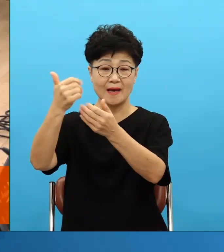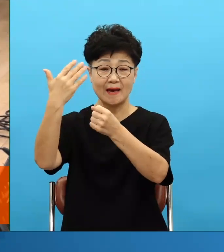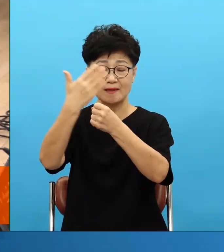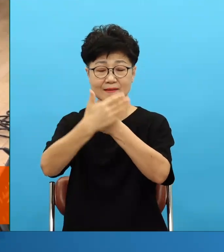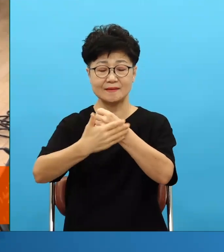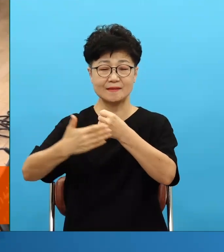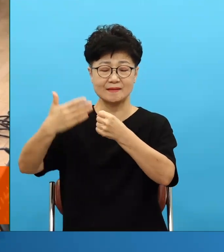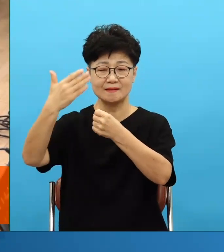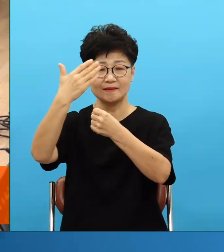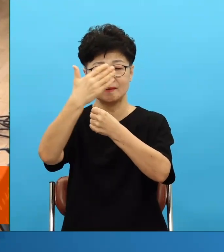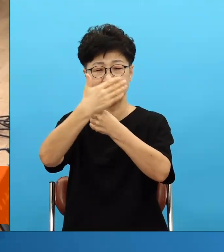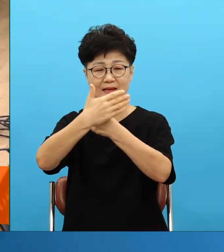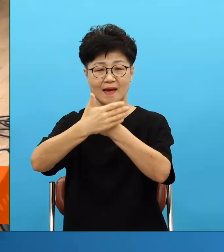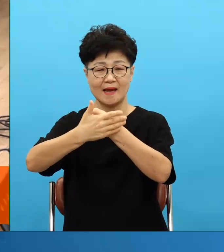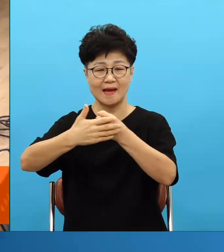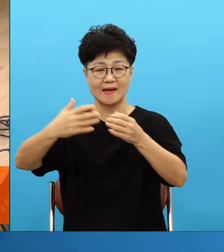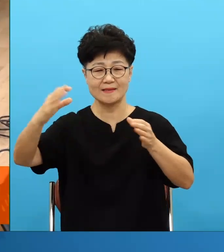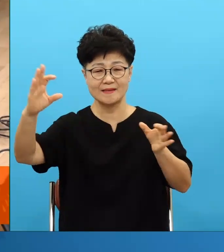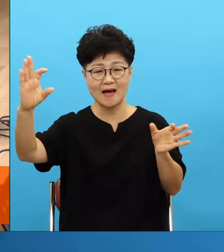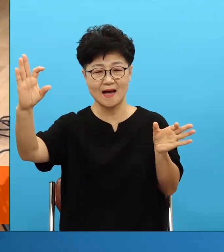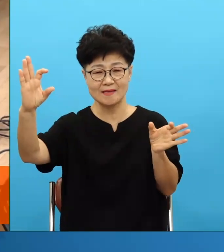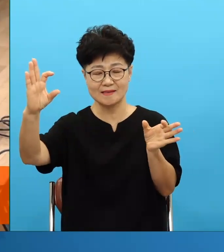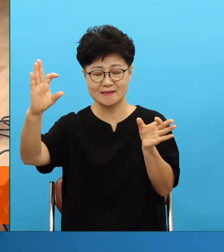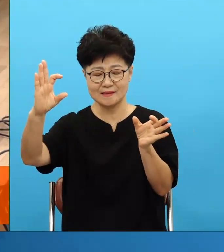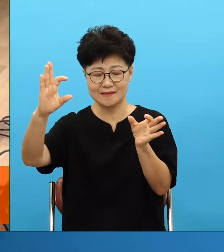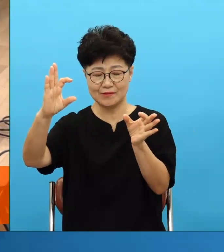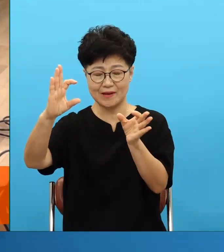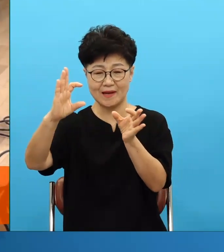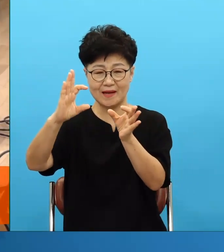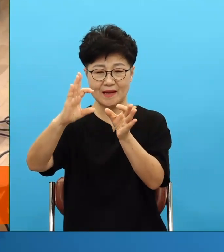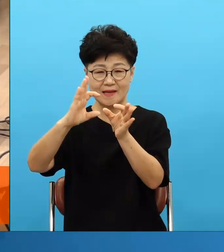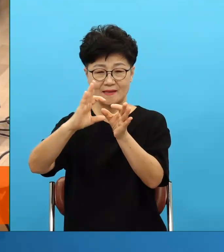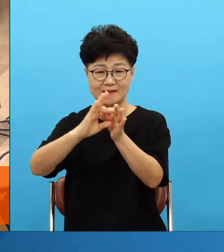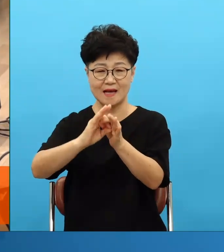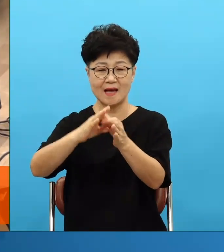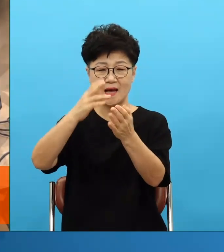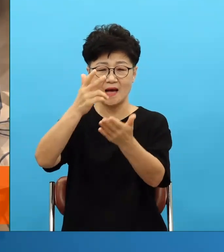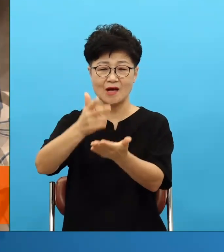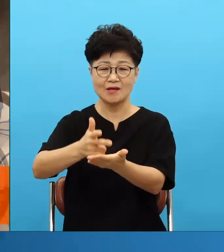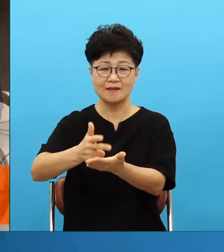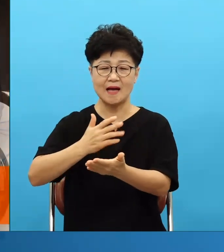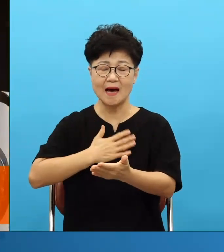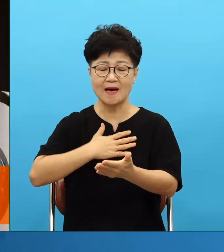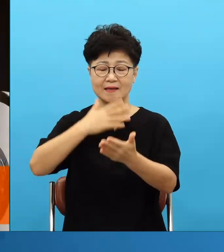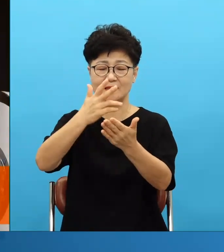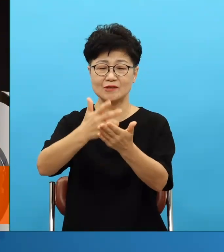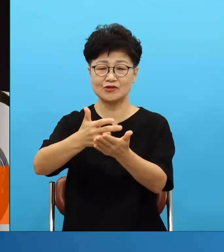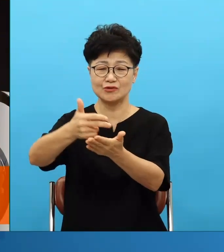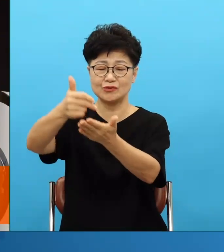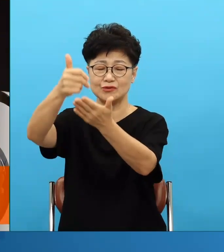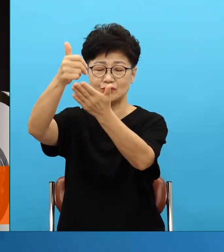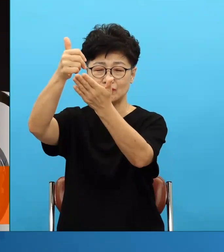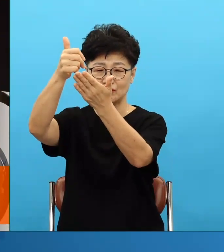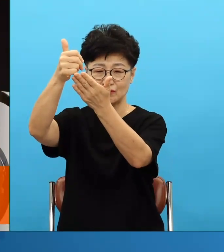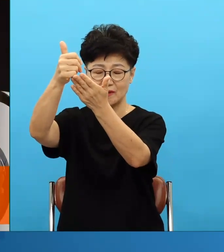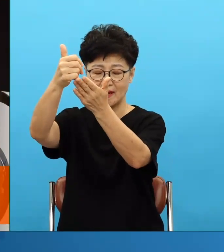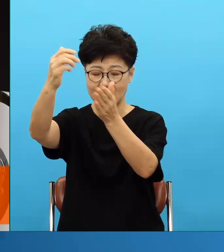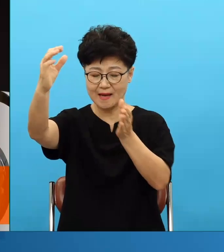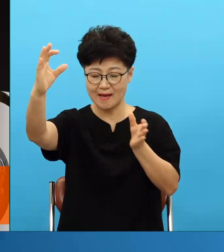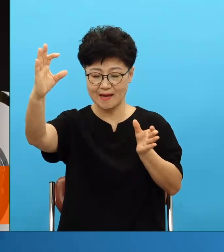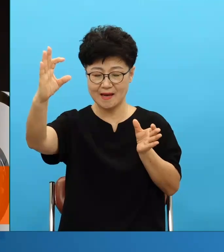주의 은혜 사슬 대사 나를